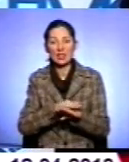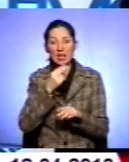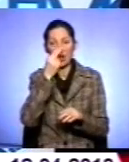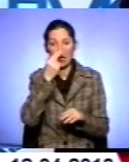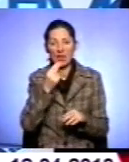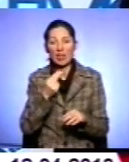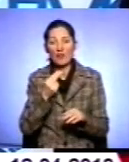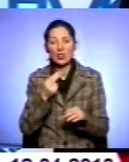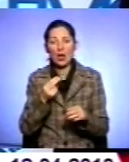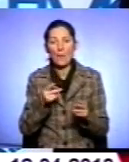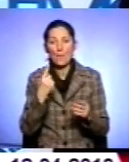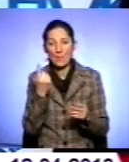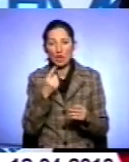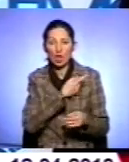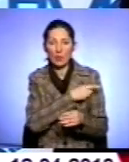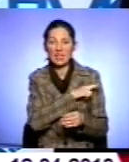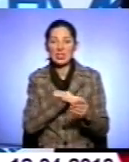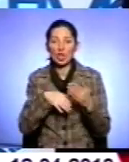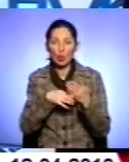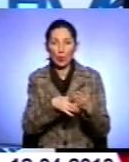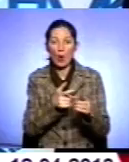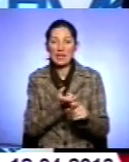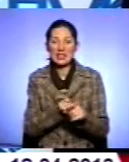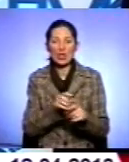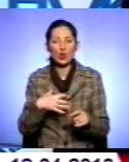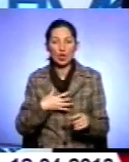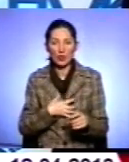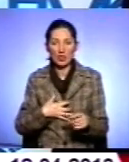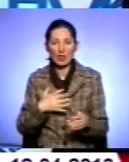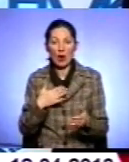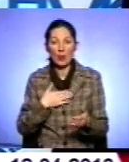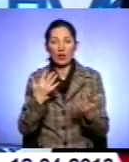першої медичної допомоги. Це дуже важливо. Ми вже